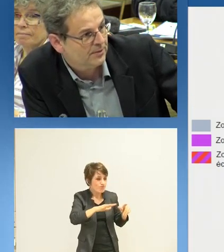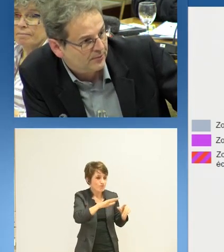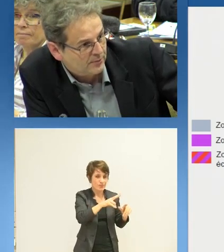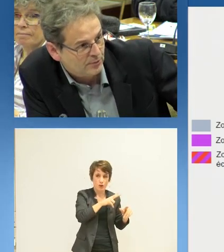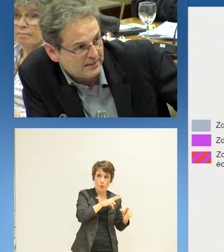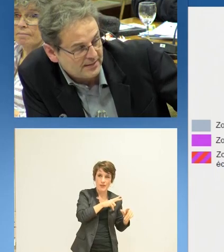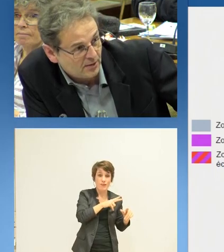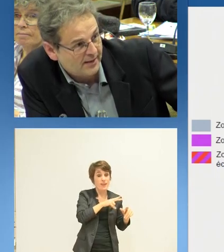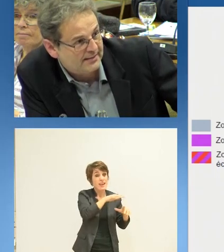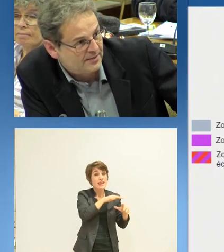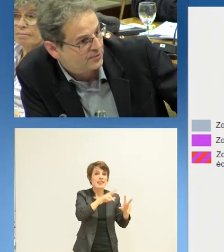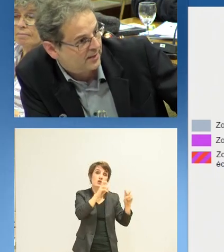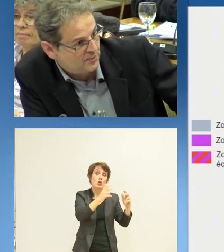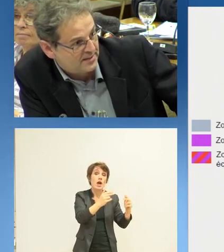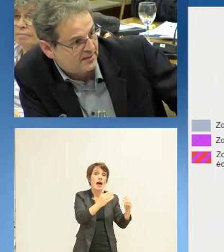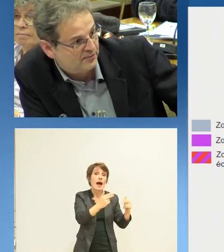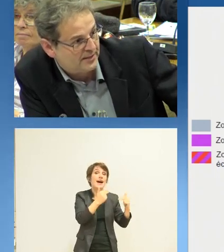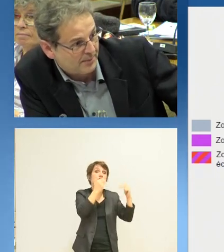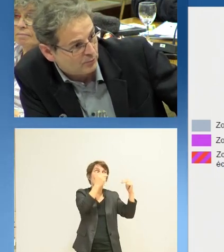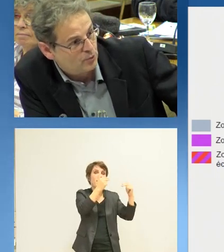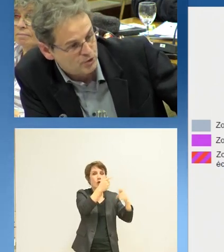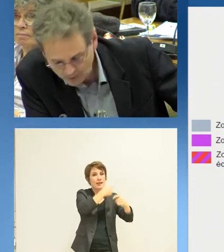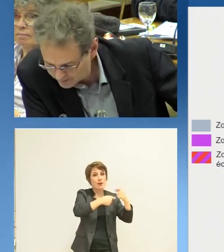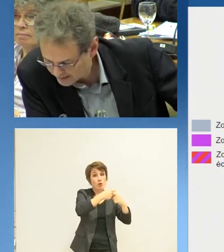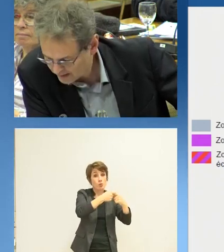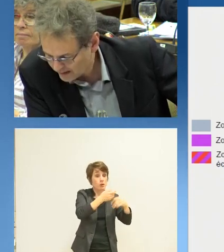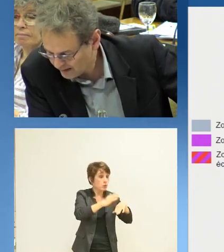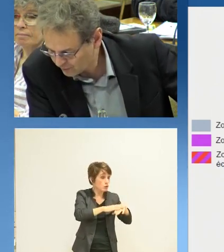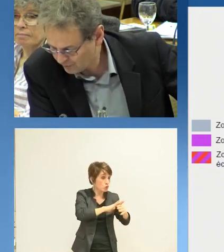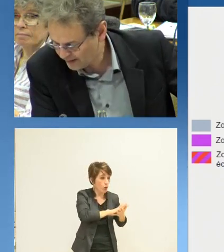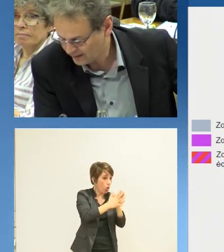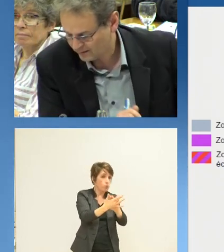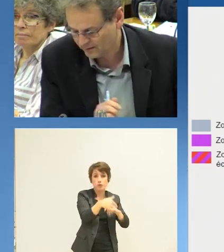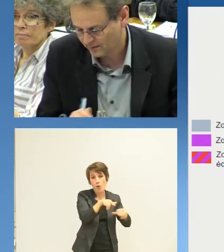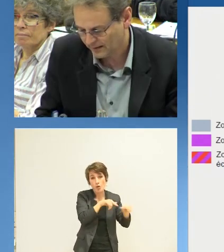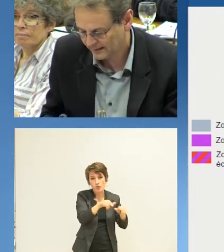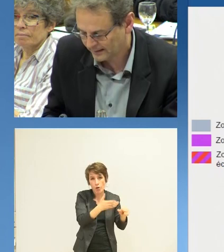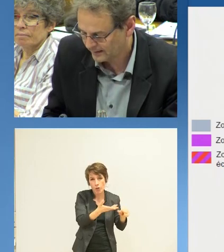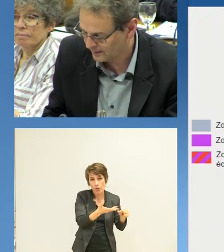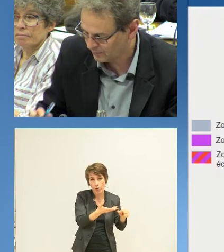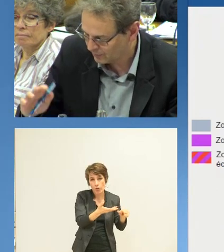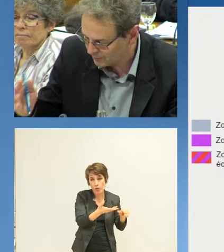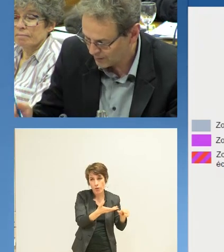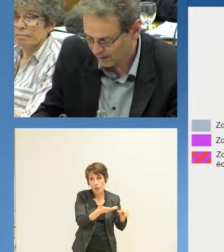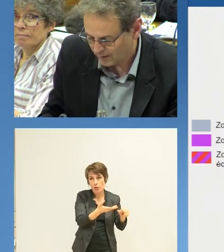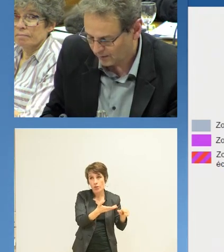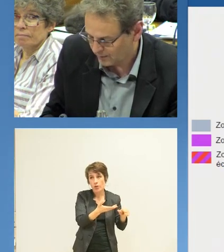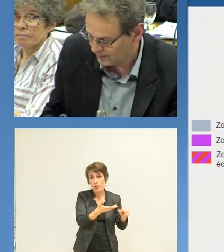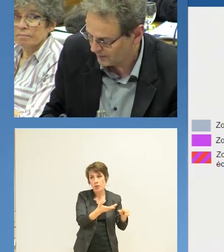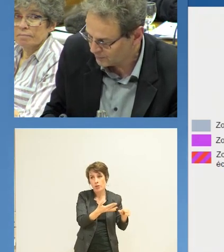dominante économique qui en réalité se traduise et une fille née part du logement étant donnée la le